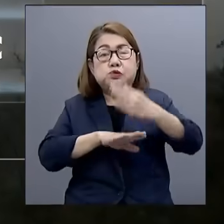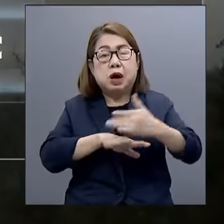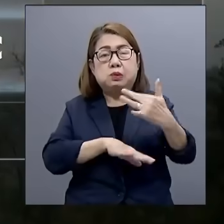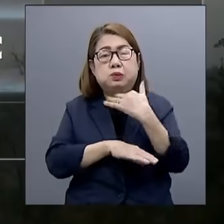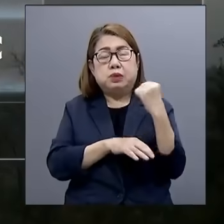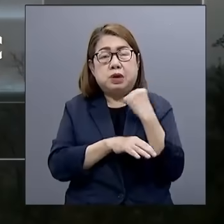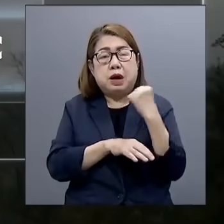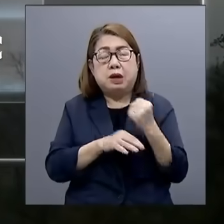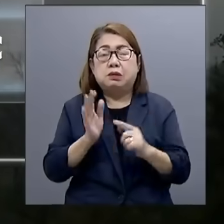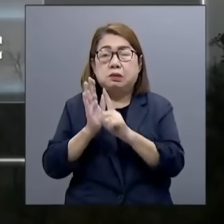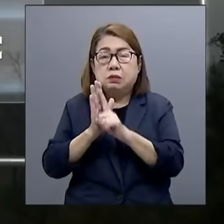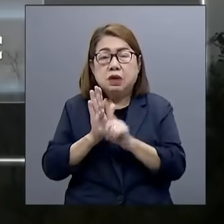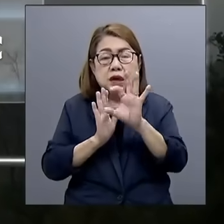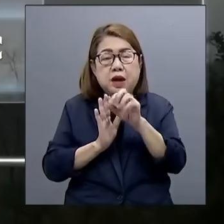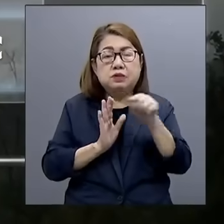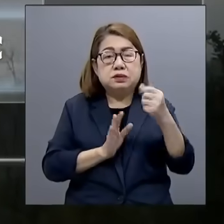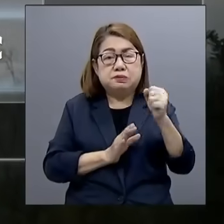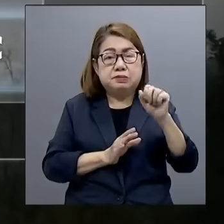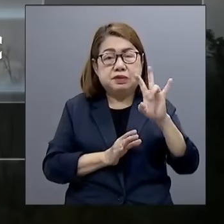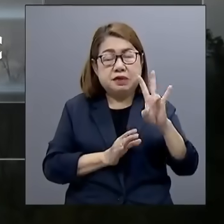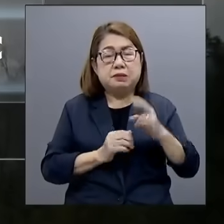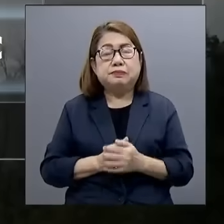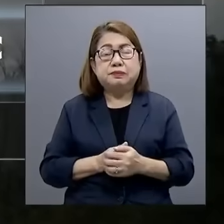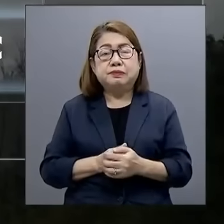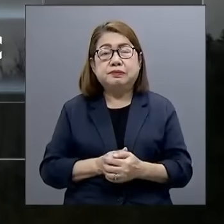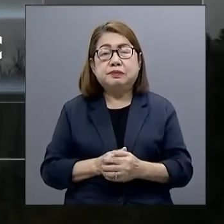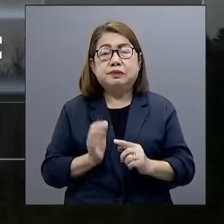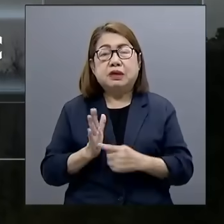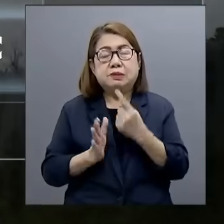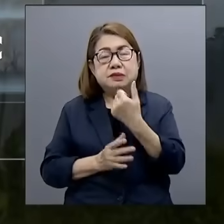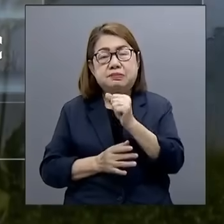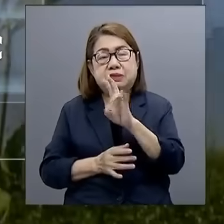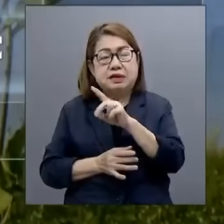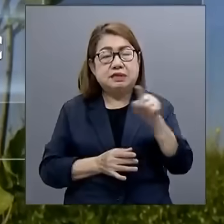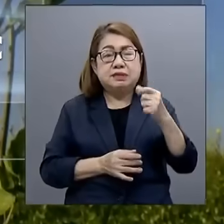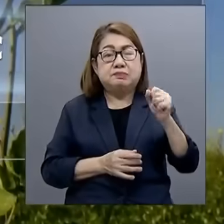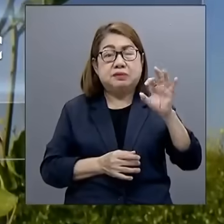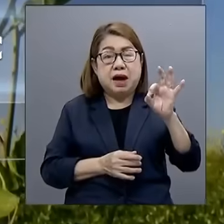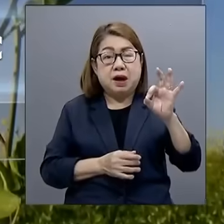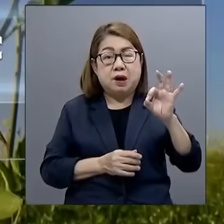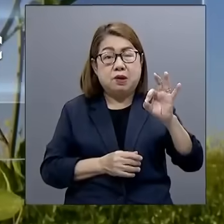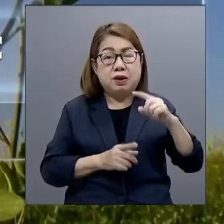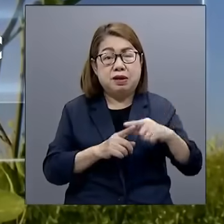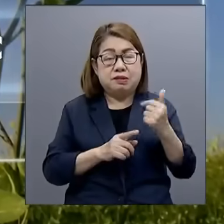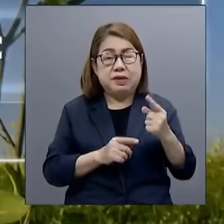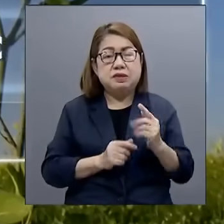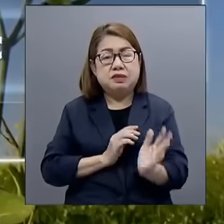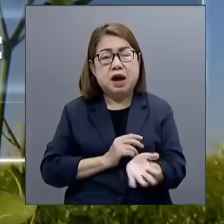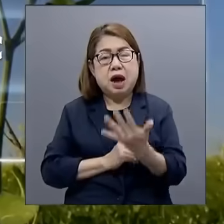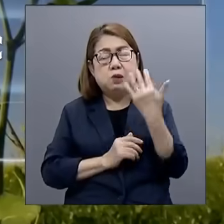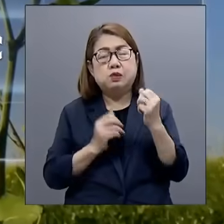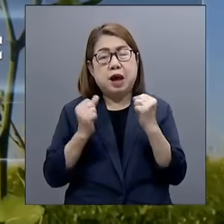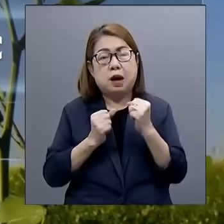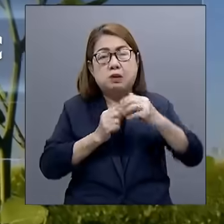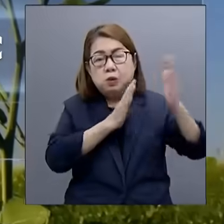อุณหภูมิต่ำสุด 9-17 องศาเซลเซียสในช่วงวันที่ 17-19 พฤศจิกายนนี้จะมีอากาศเย็นในตอนเช้ากับมีลมแรงและอุณห